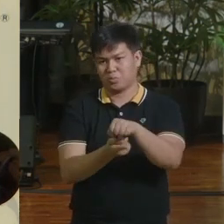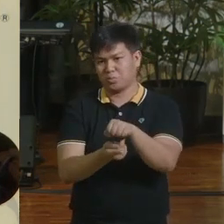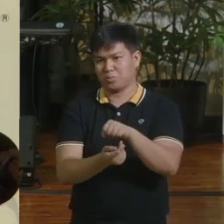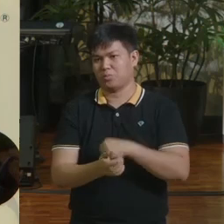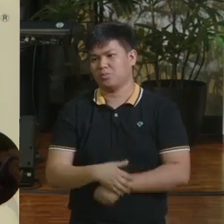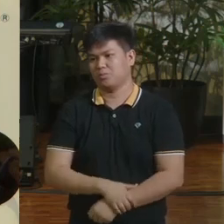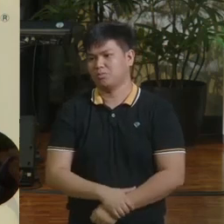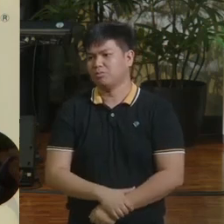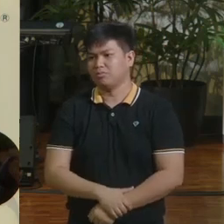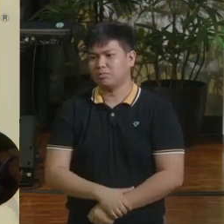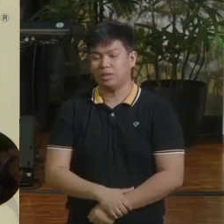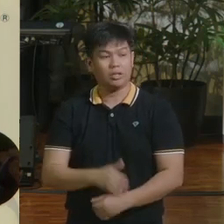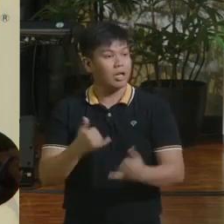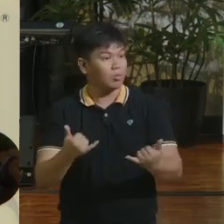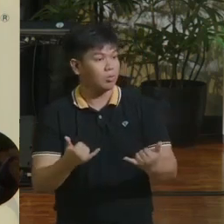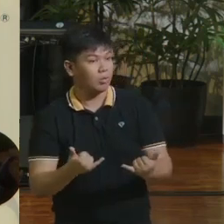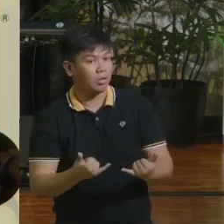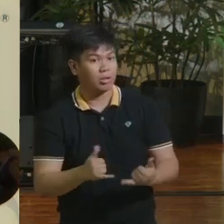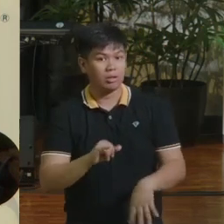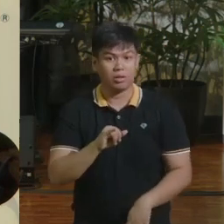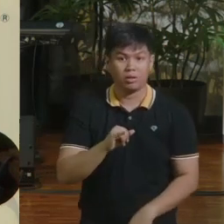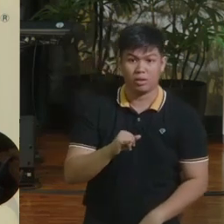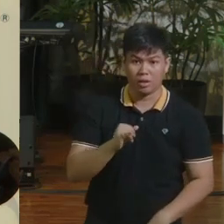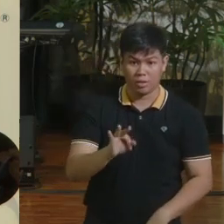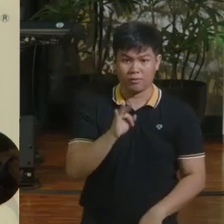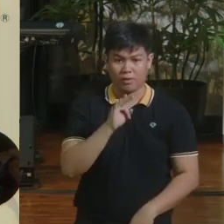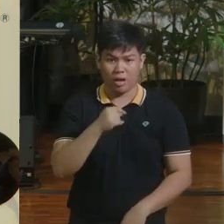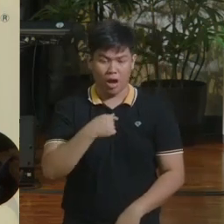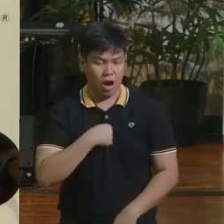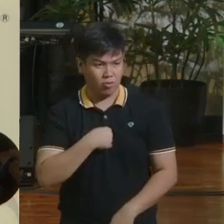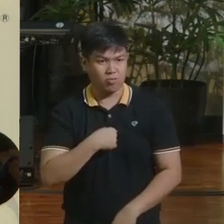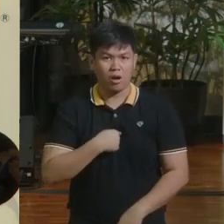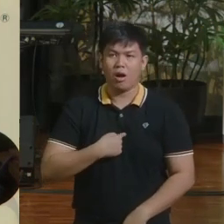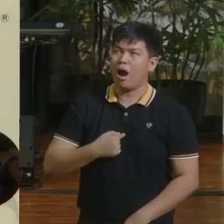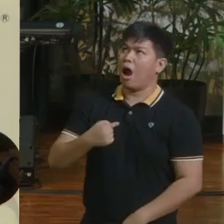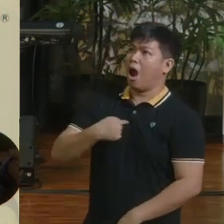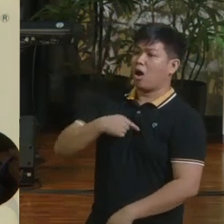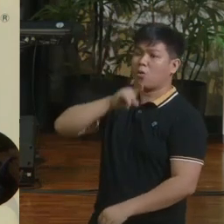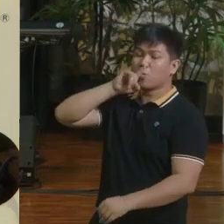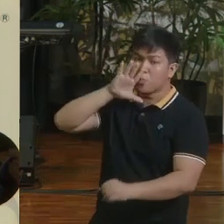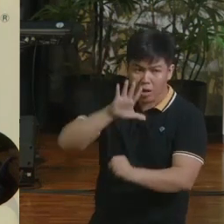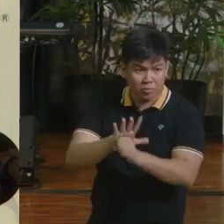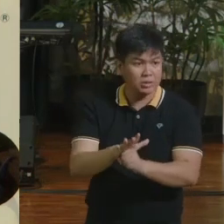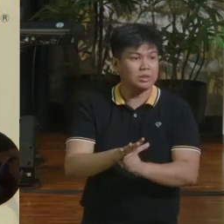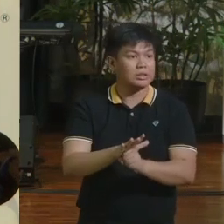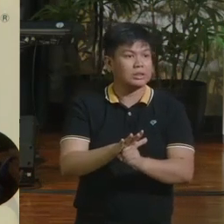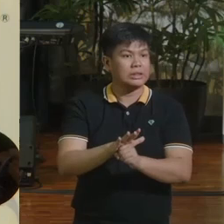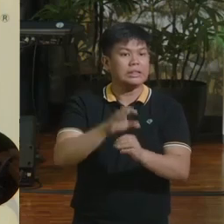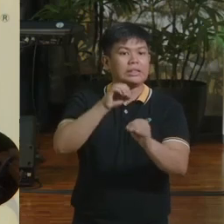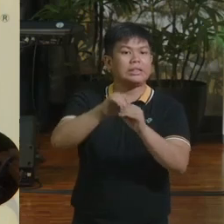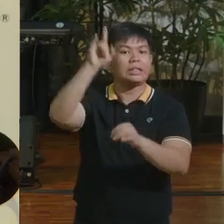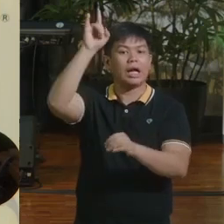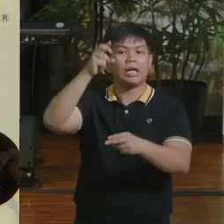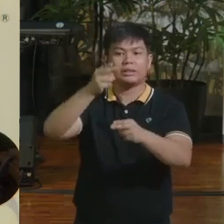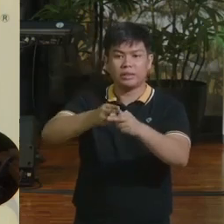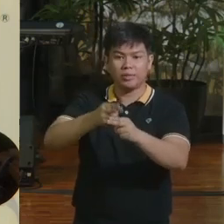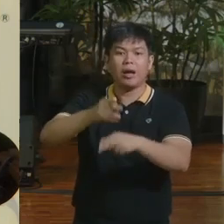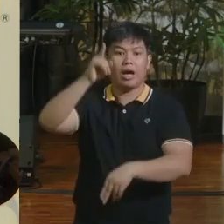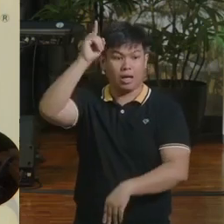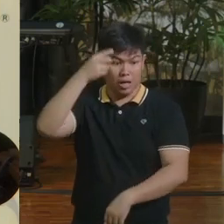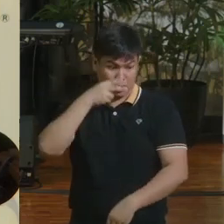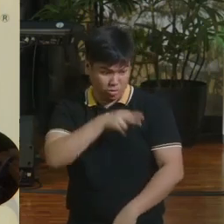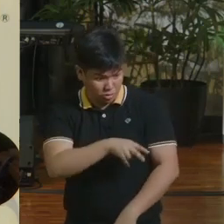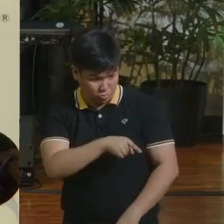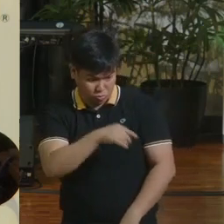God. Yung iba, I swear on my mother's grave. Walang pwedeng gawin ng mother mo sa'yo kung sinungaling